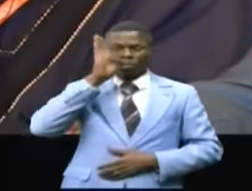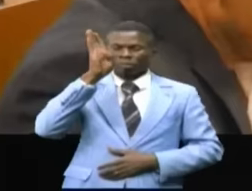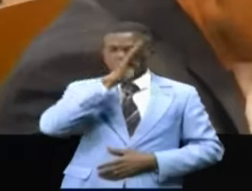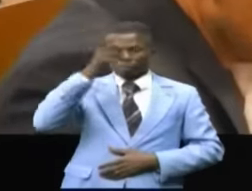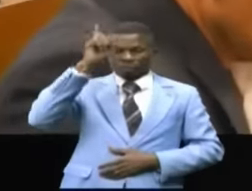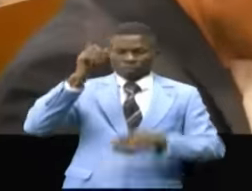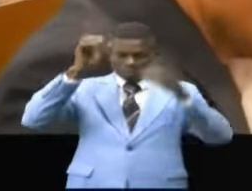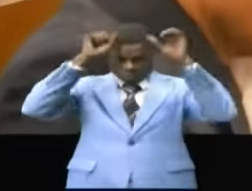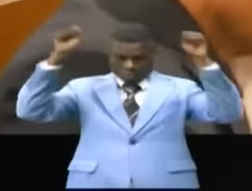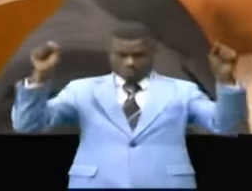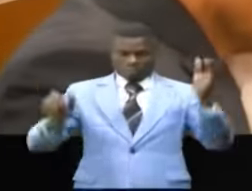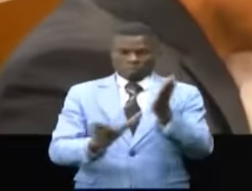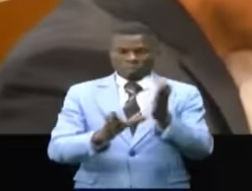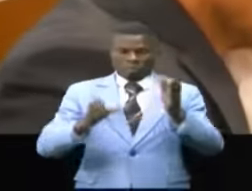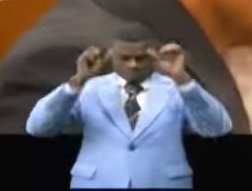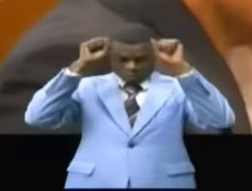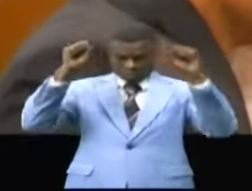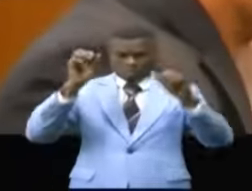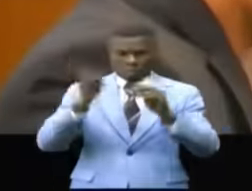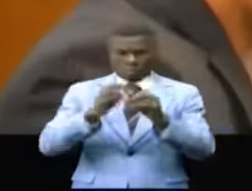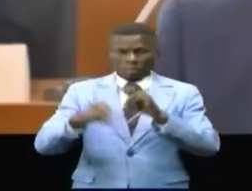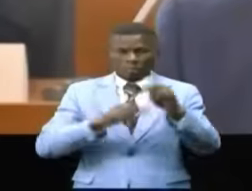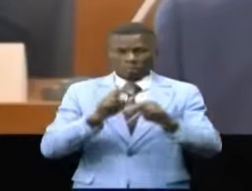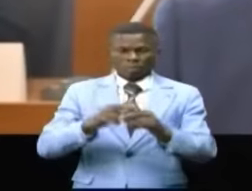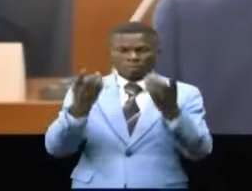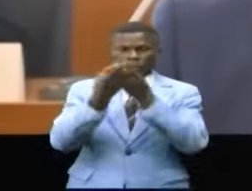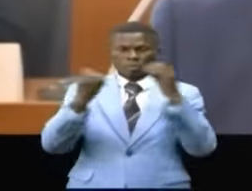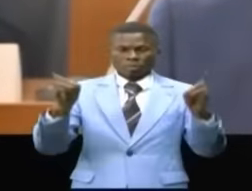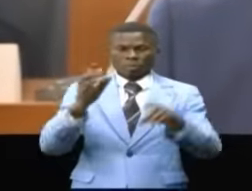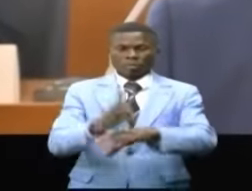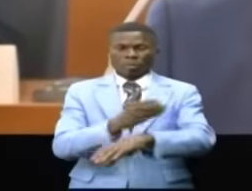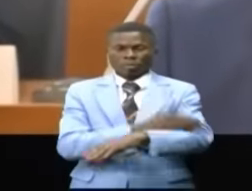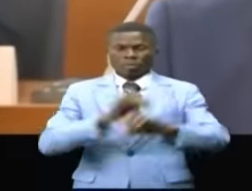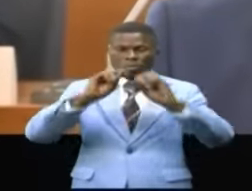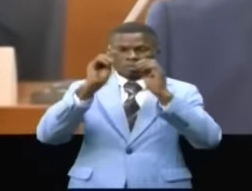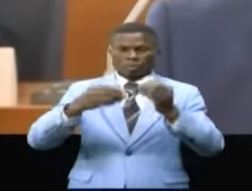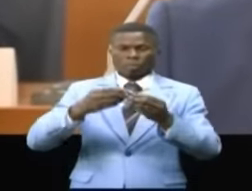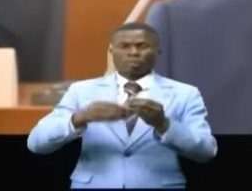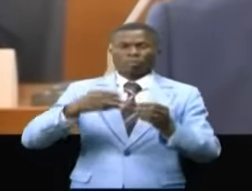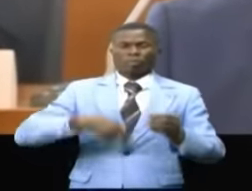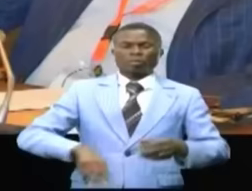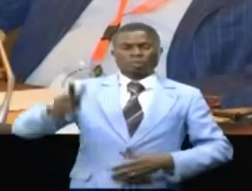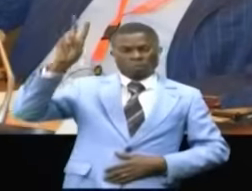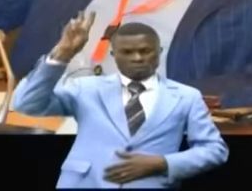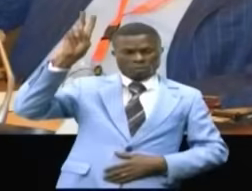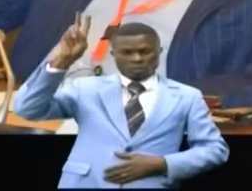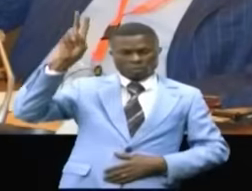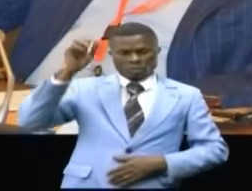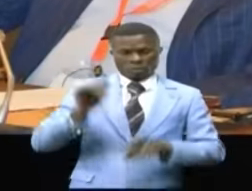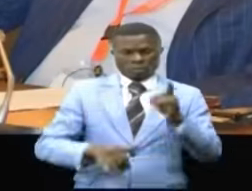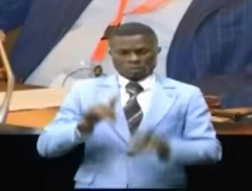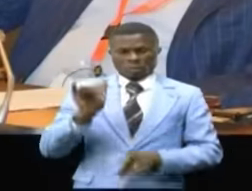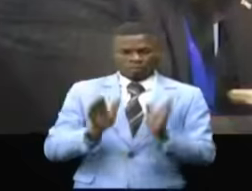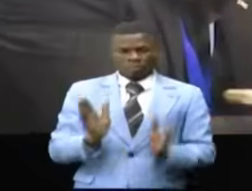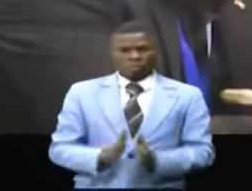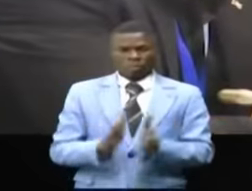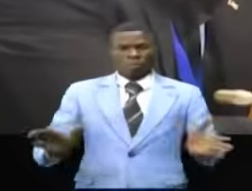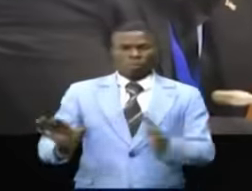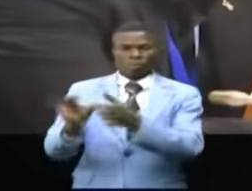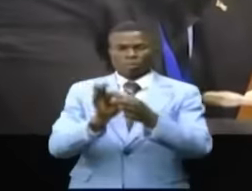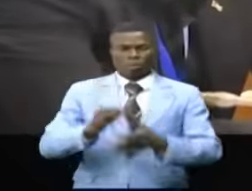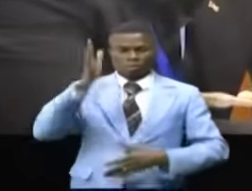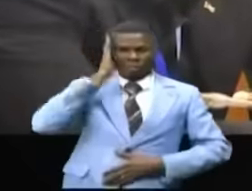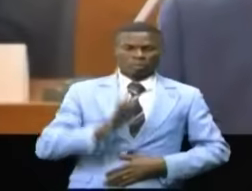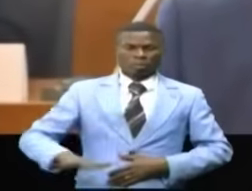de l'Assemblée nationale au cadre de l'Union pour la démocratie et le progrès social, parti au pouvoir, et secrétaire permanent de l'Union sacrée de la